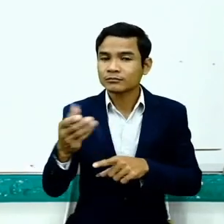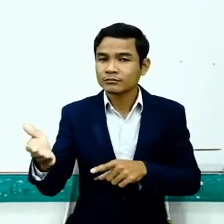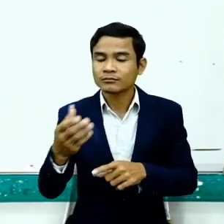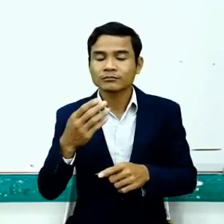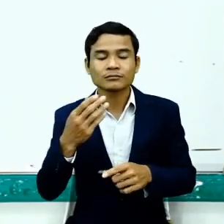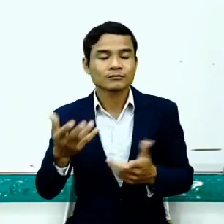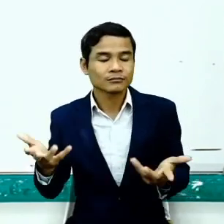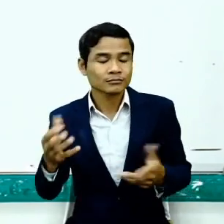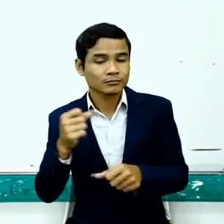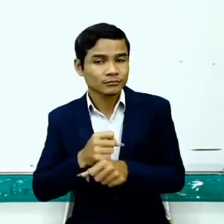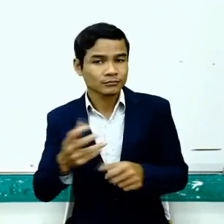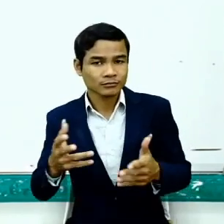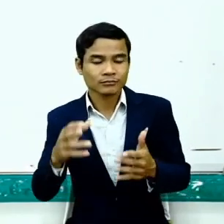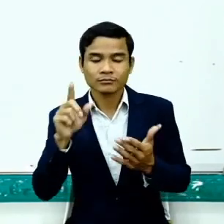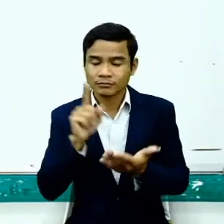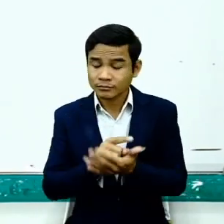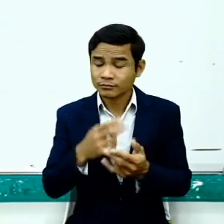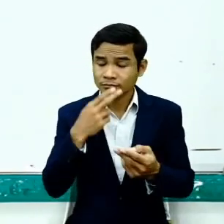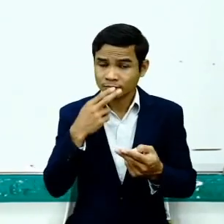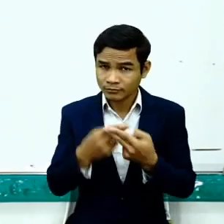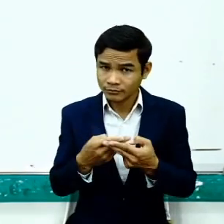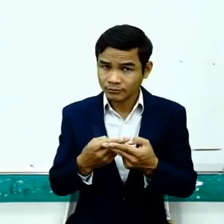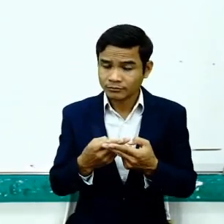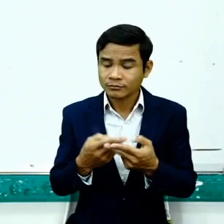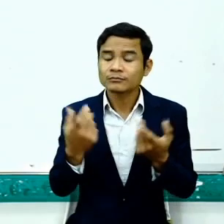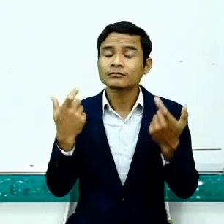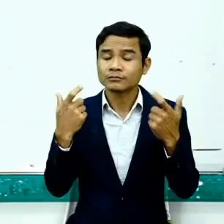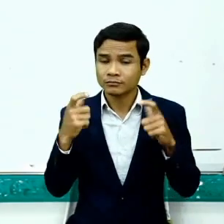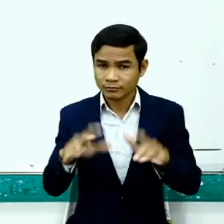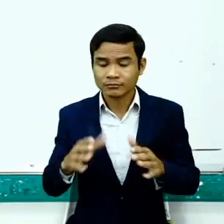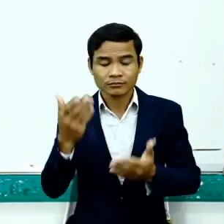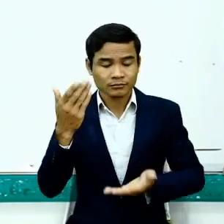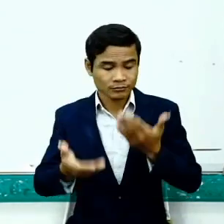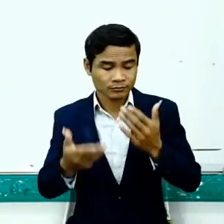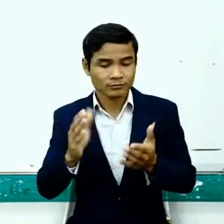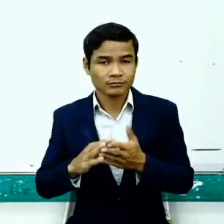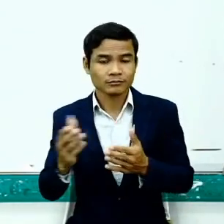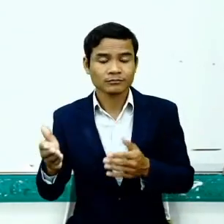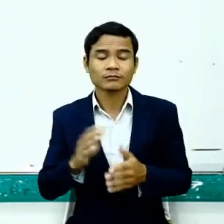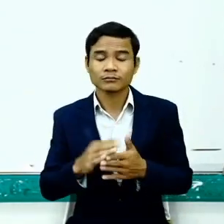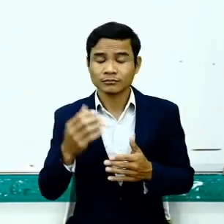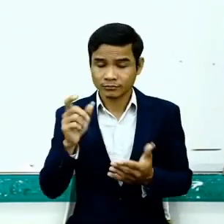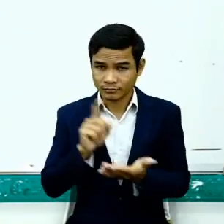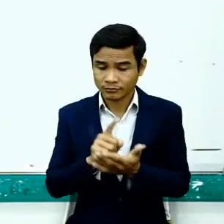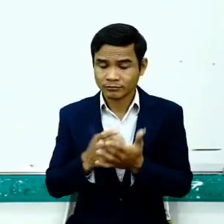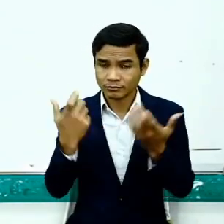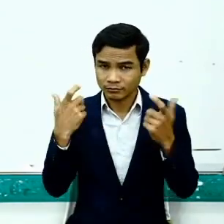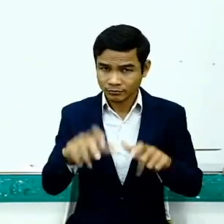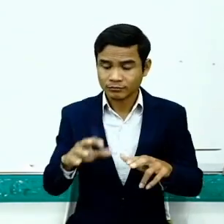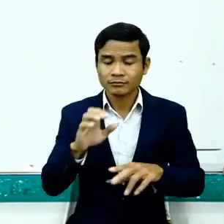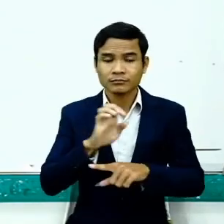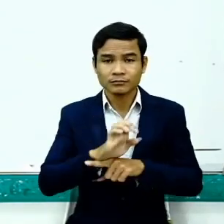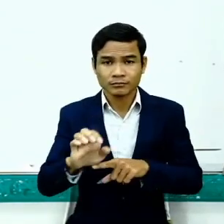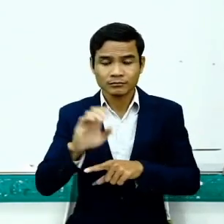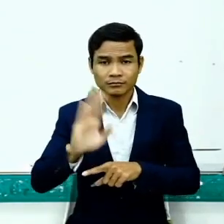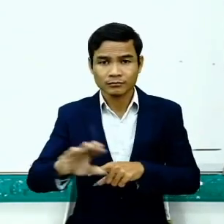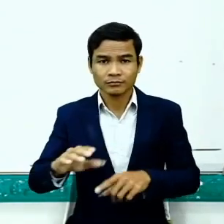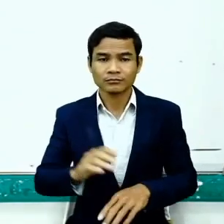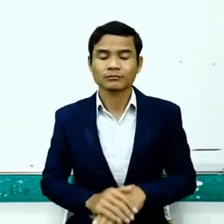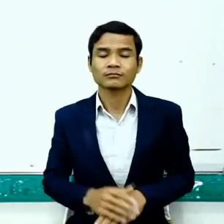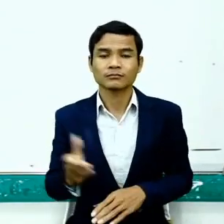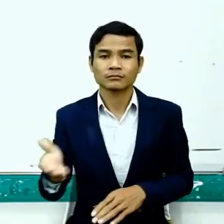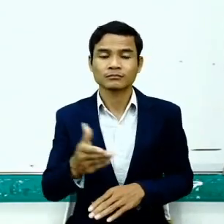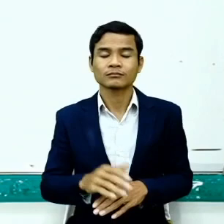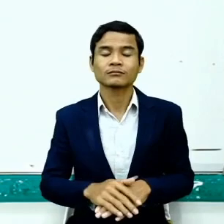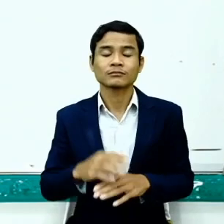con. Chà, cứ dương trời. Chà, dương trời bàn xe màn phọc. Ơi, ở chìa sẵn cứ dương trời đọc sẵn chùm nót nè con nè.